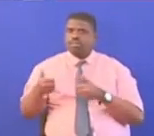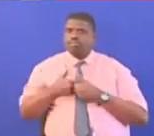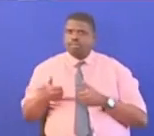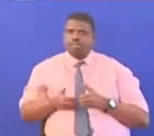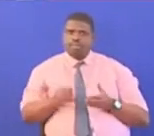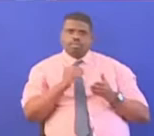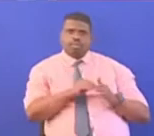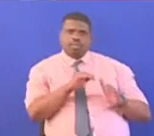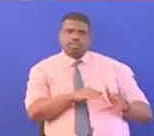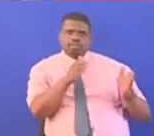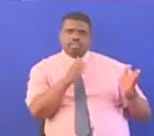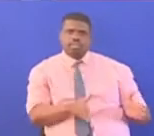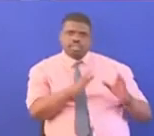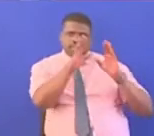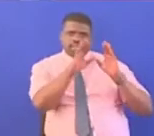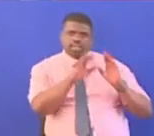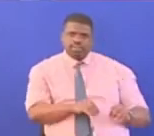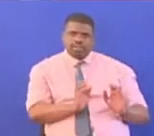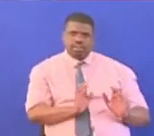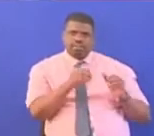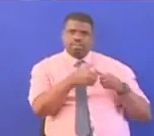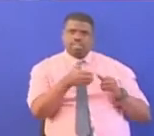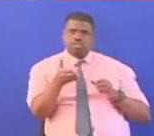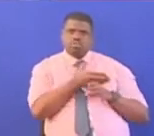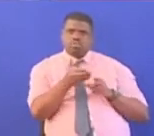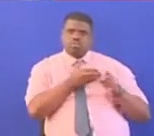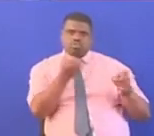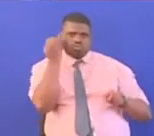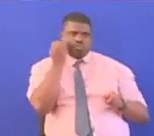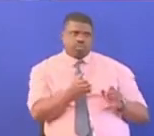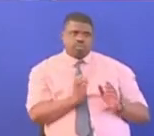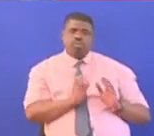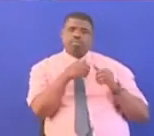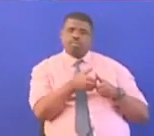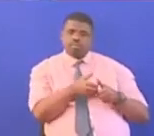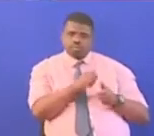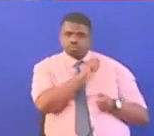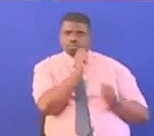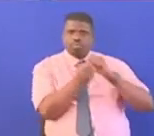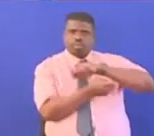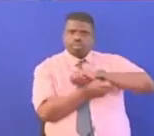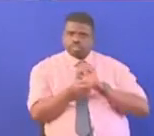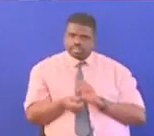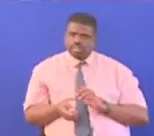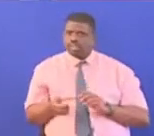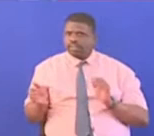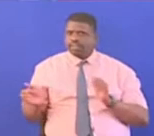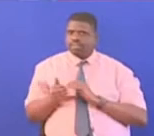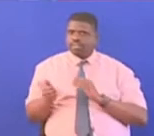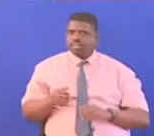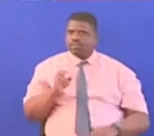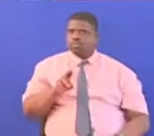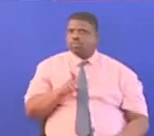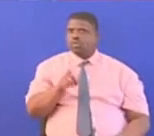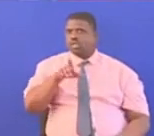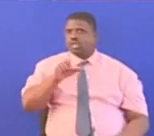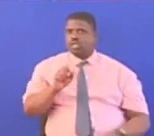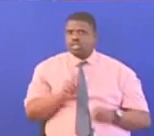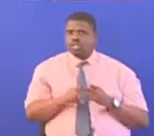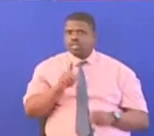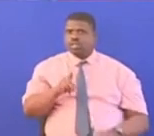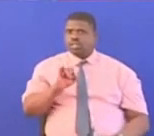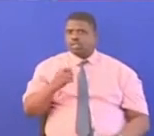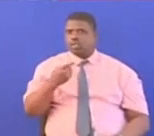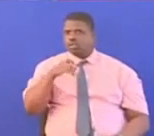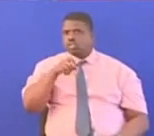niliweka mezani taarifa ya kamati kuhusu maoni ya kamati kuhusu kupandisha hadhi eneo la hifadhi ya Ugala na hifadhi ya Kigosi kwa